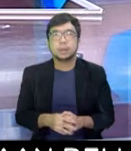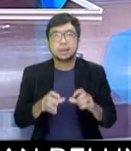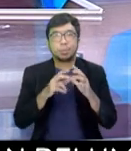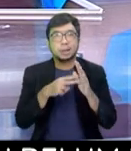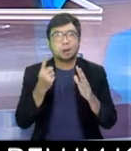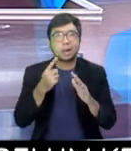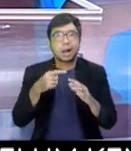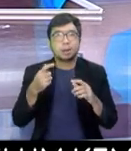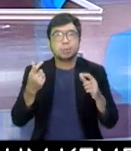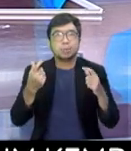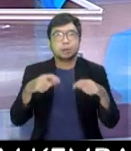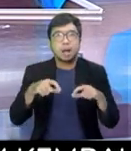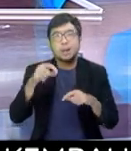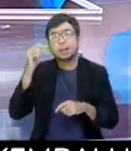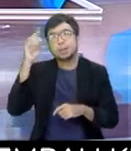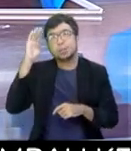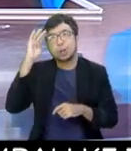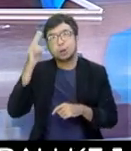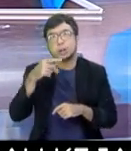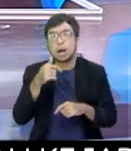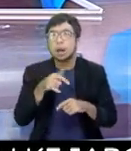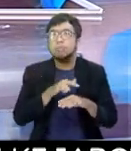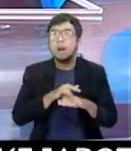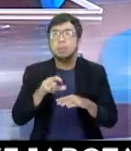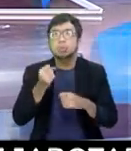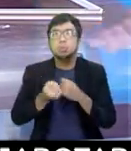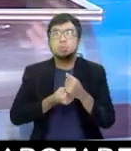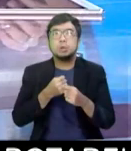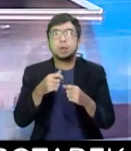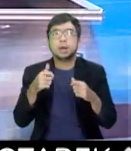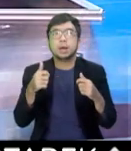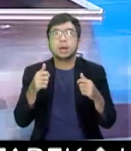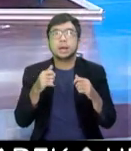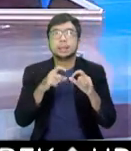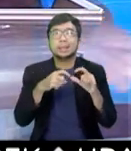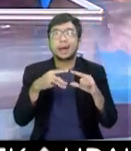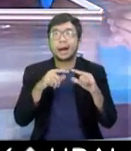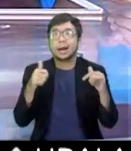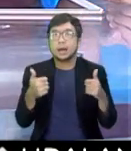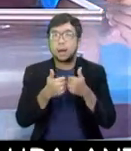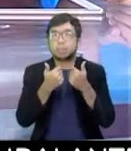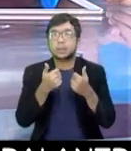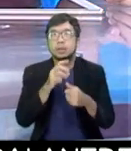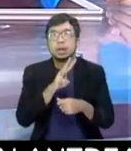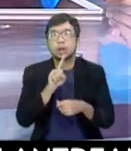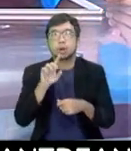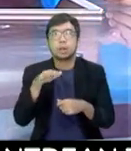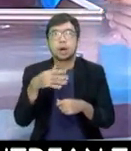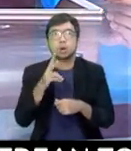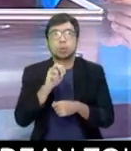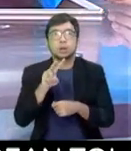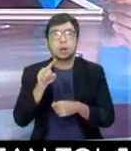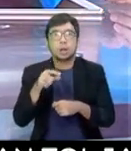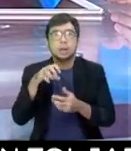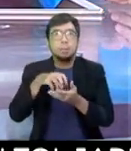Pemirsa, tim nasional futsal putra Indonesia akhirnya diberangkatkan untuk berjuang dalam SEA Games ke-31 tahun 2021 di Hanoi,